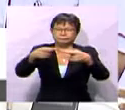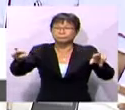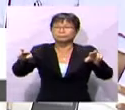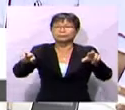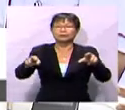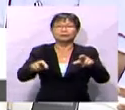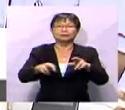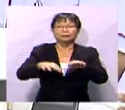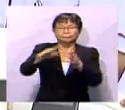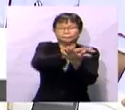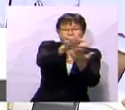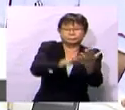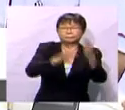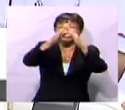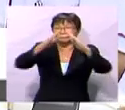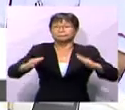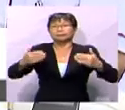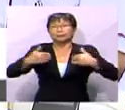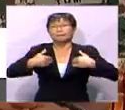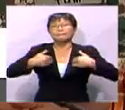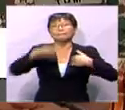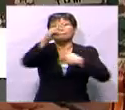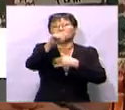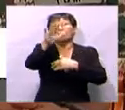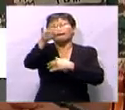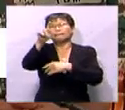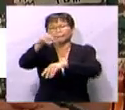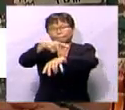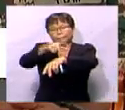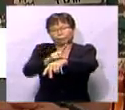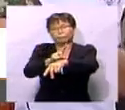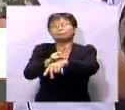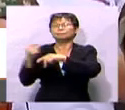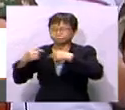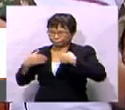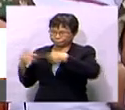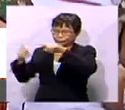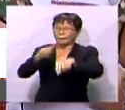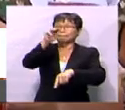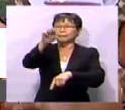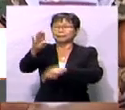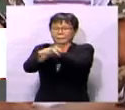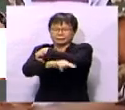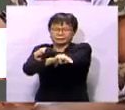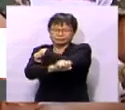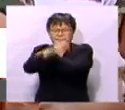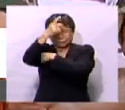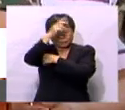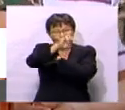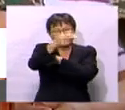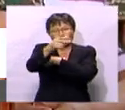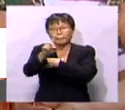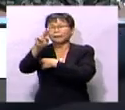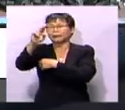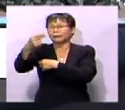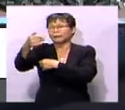Pelancaran rangka tindakan perumahan itu diadakan di Malbat Village, Port Dickson. Hadir sama Menteri Besar Negeri Sembilan, Datuk Seri Muhammad Hassan